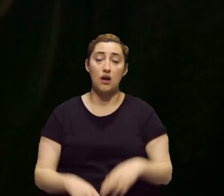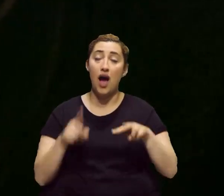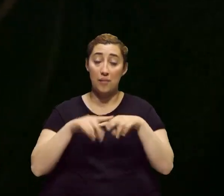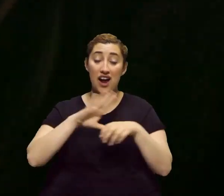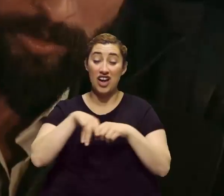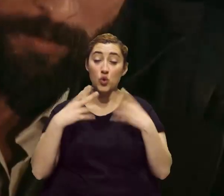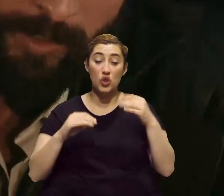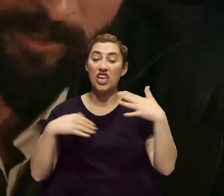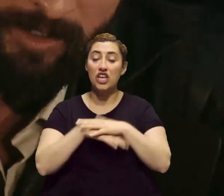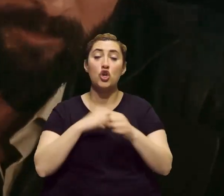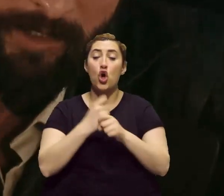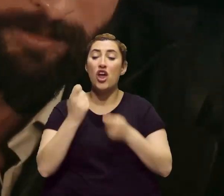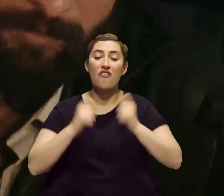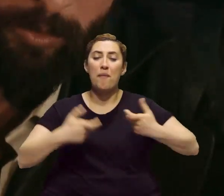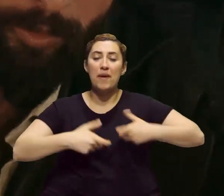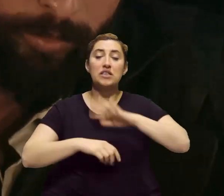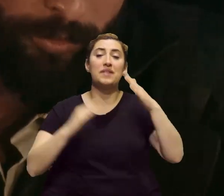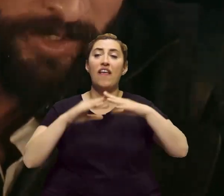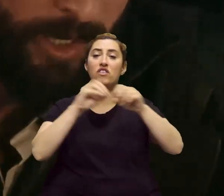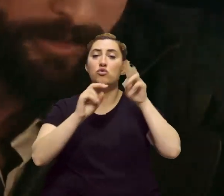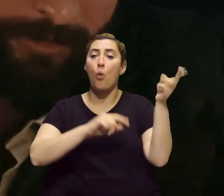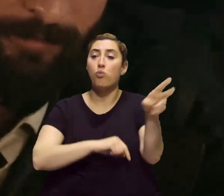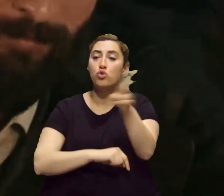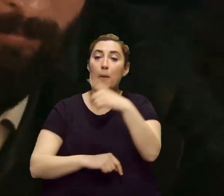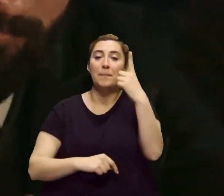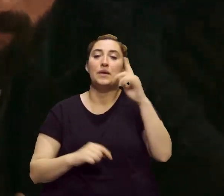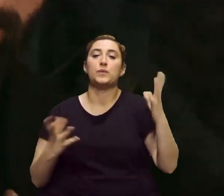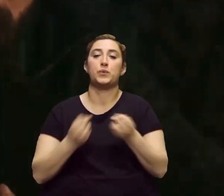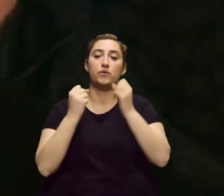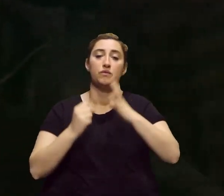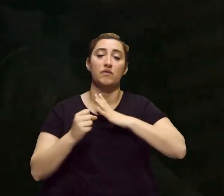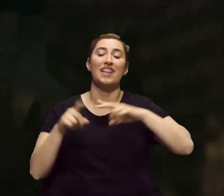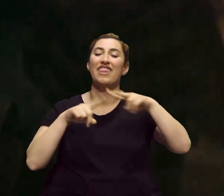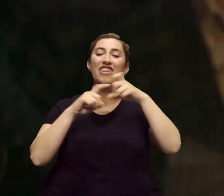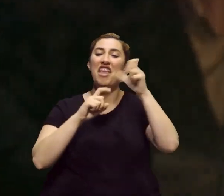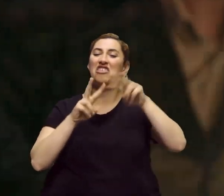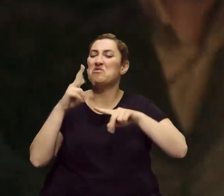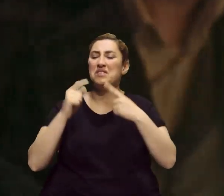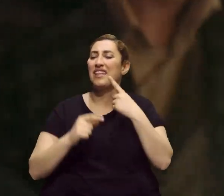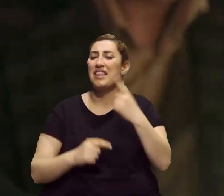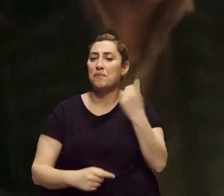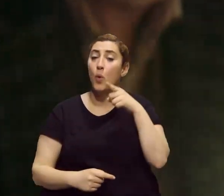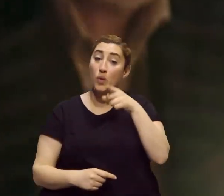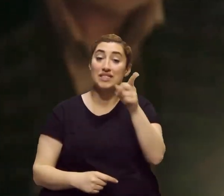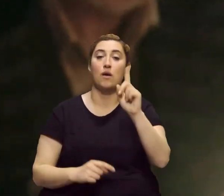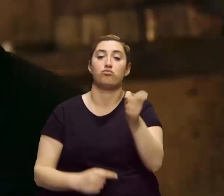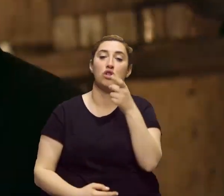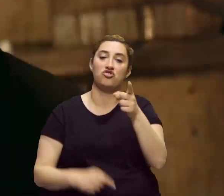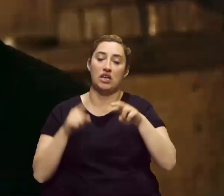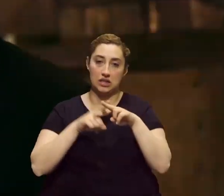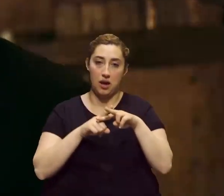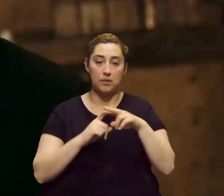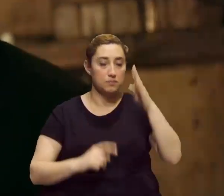Akbar'ın kaçırıldığı gece görev yapan gardiyanların hepsi evinde ölü bulundu, biri hariç. Necmi denen bir gardiyan. Onu da sen bulacaksın